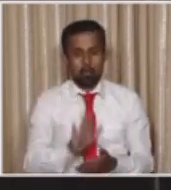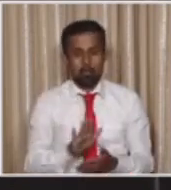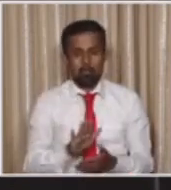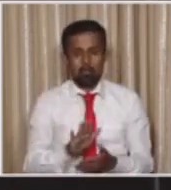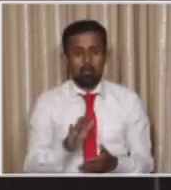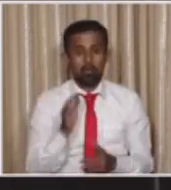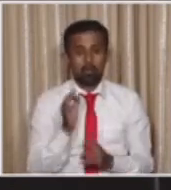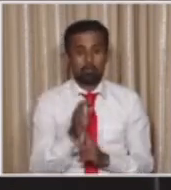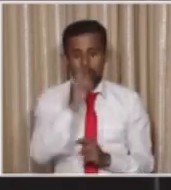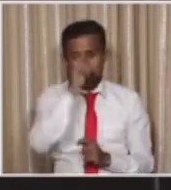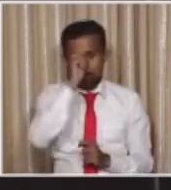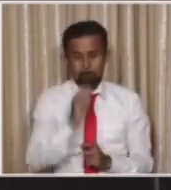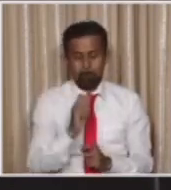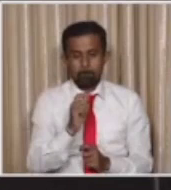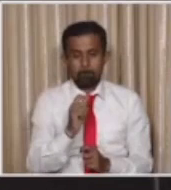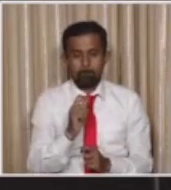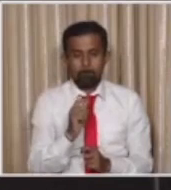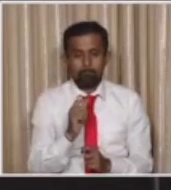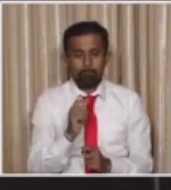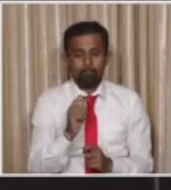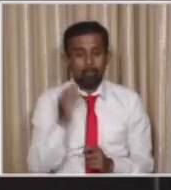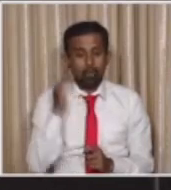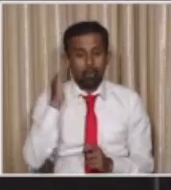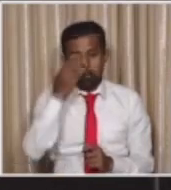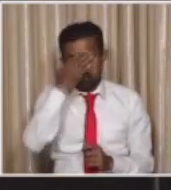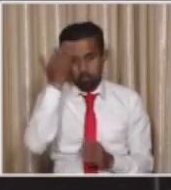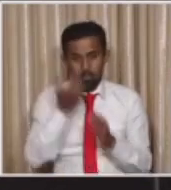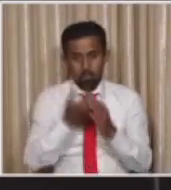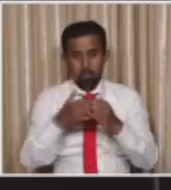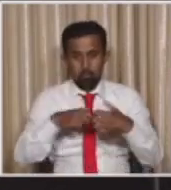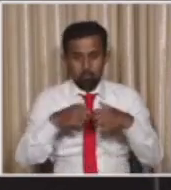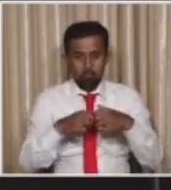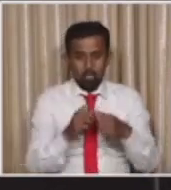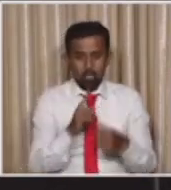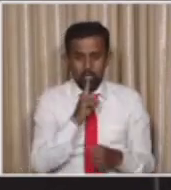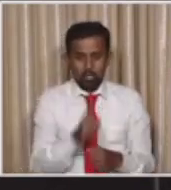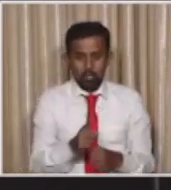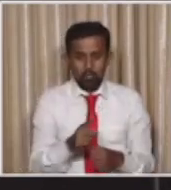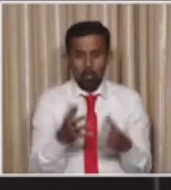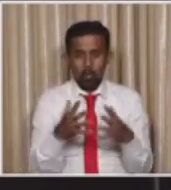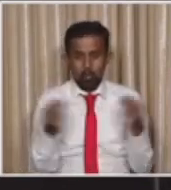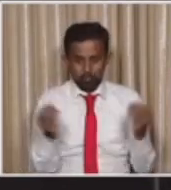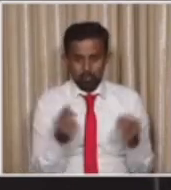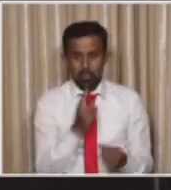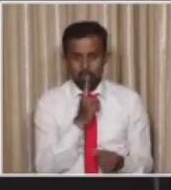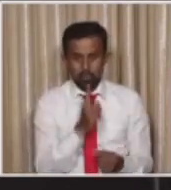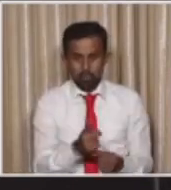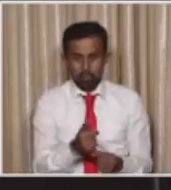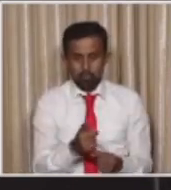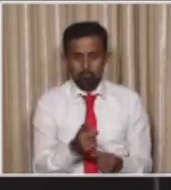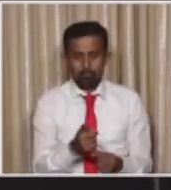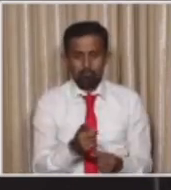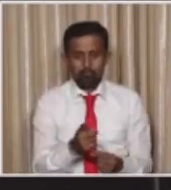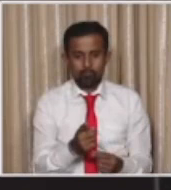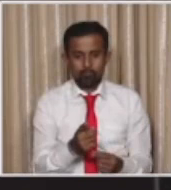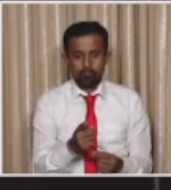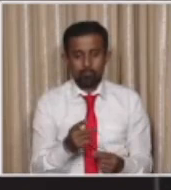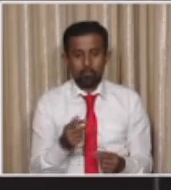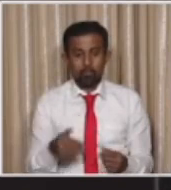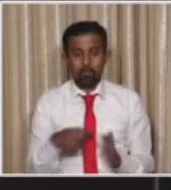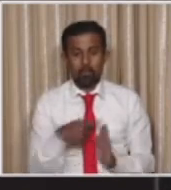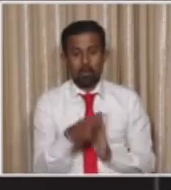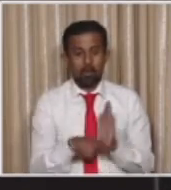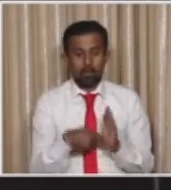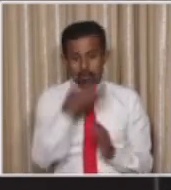අද ජනාධිපතිතුමා ජනවර්ගයේ ප්‍රශ්නයක් ගැන කියනවා, ජනවර්ග ප්‍රශ්නේ විසඳනවා කියලා කියනවා. ඇත්තෙන්ම අද